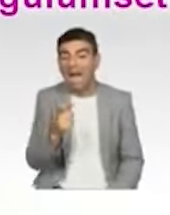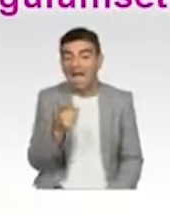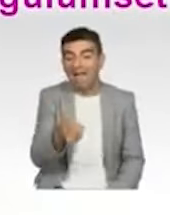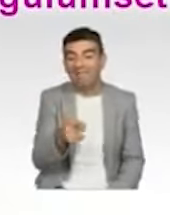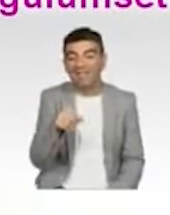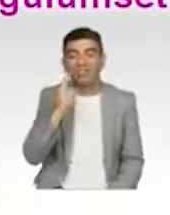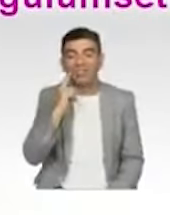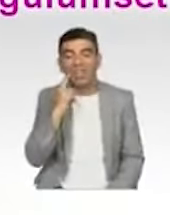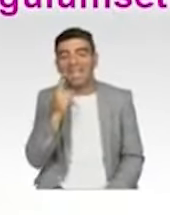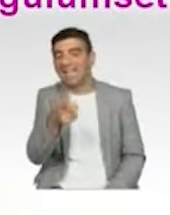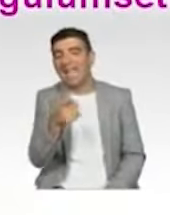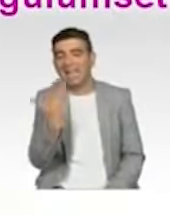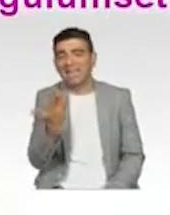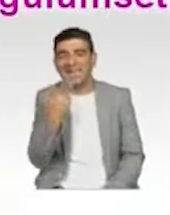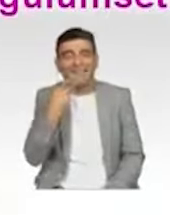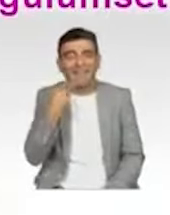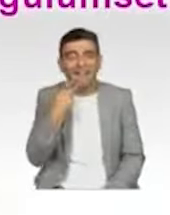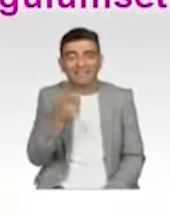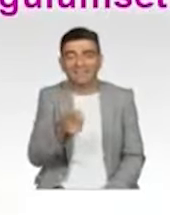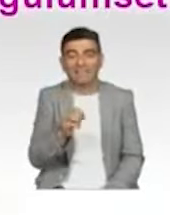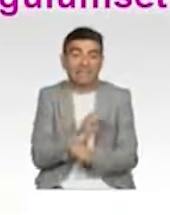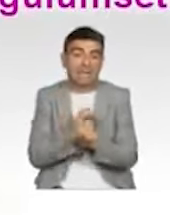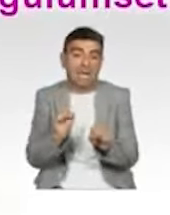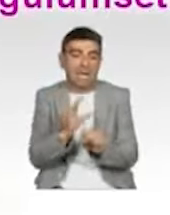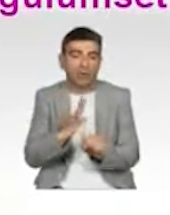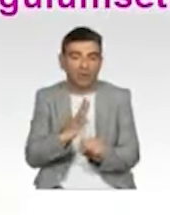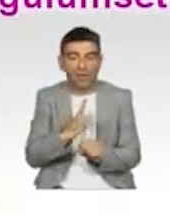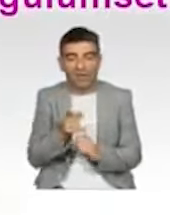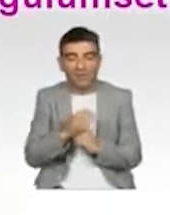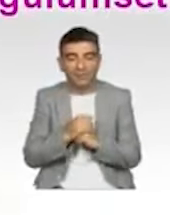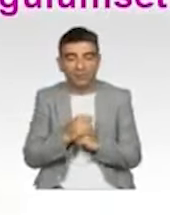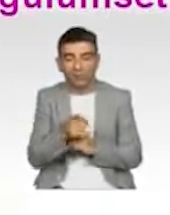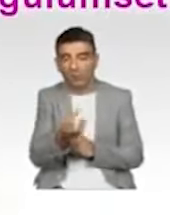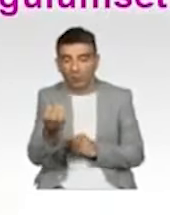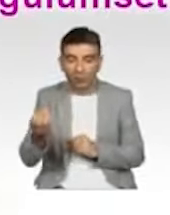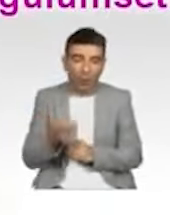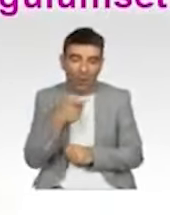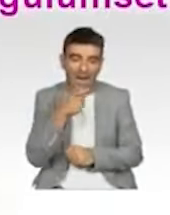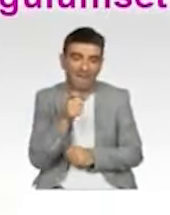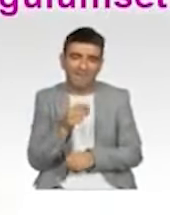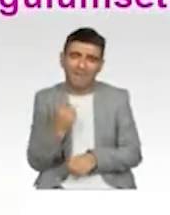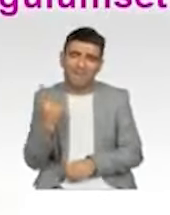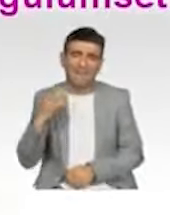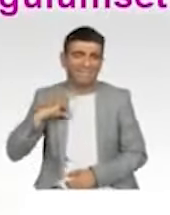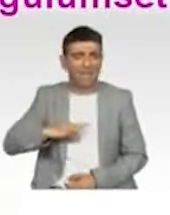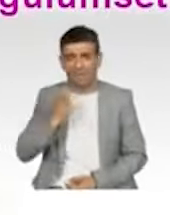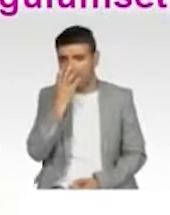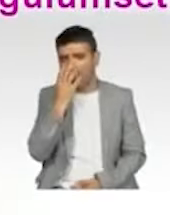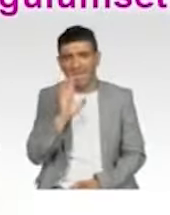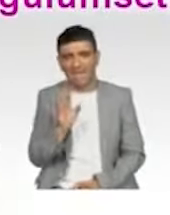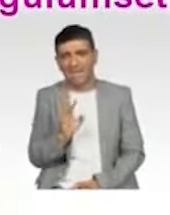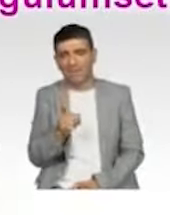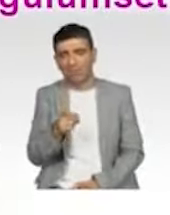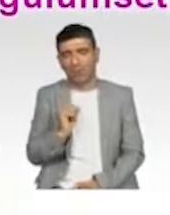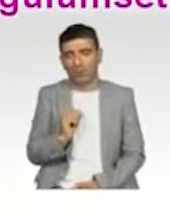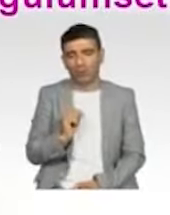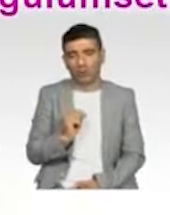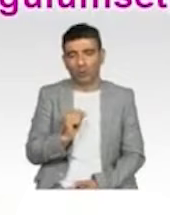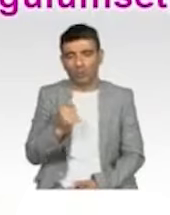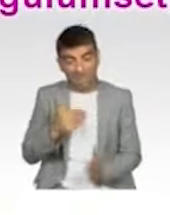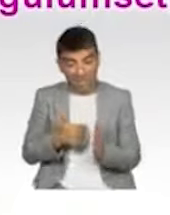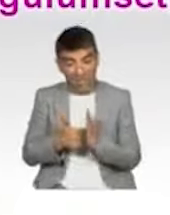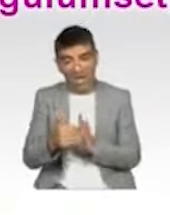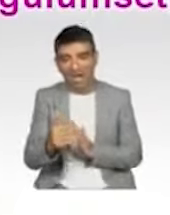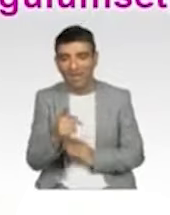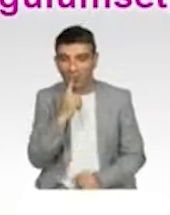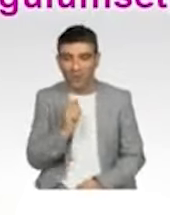işte şekerli, şerbetli değil mi? Onlar evet. Da çok zararlı. Onların, gençler hep öyle sanki. Onların çoğunda kahveden hiçbir fayda beklememek lazım. Toplum olarak kahveyle büyümüşüz gibi bir ilerleyiş söz